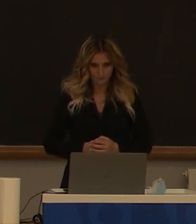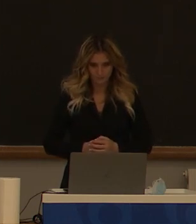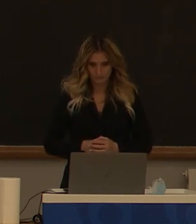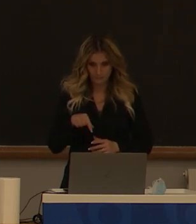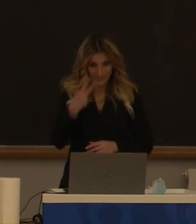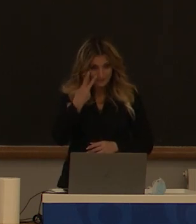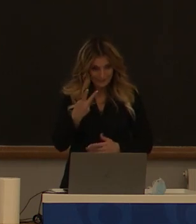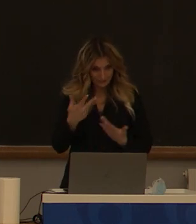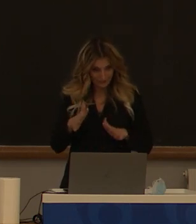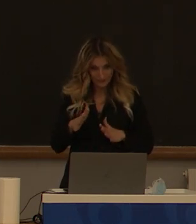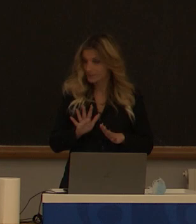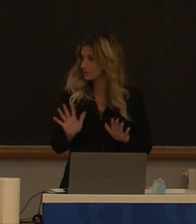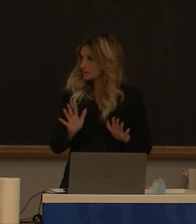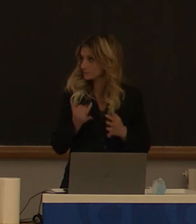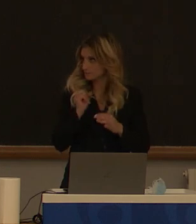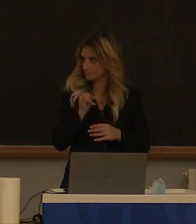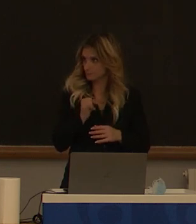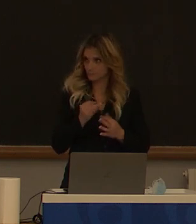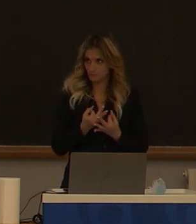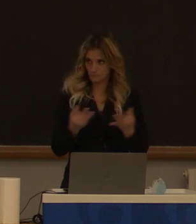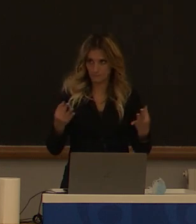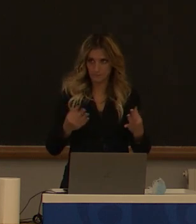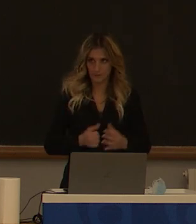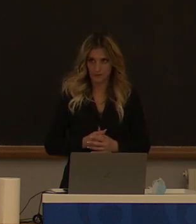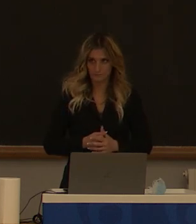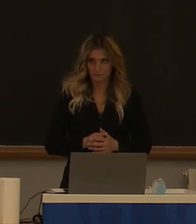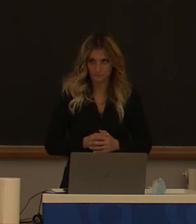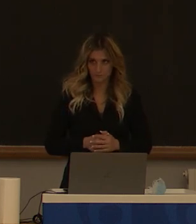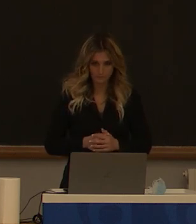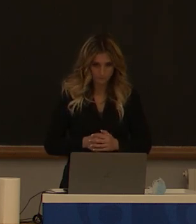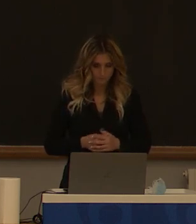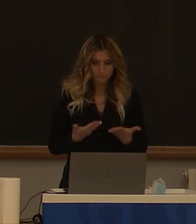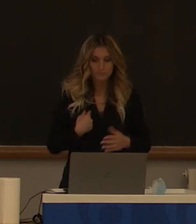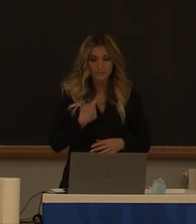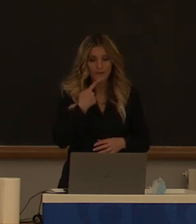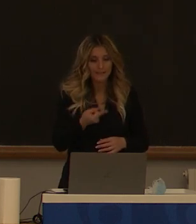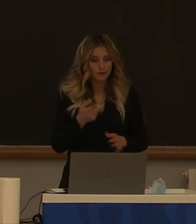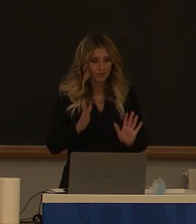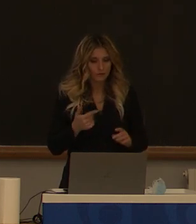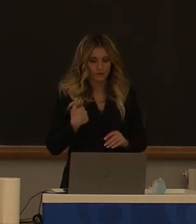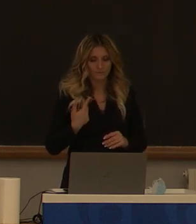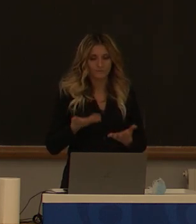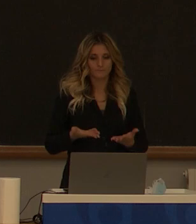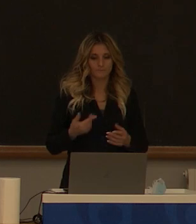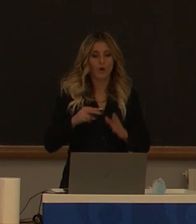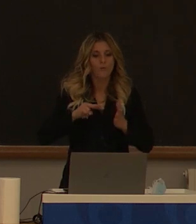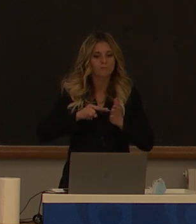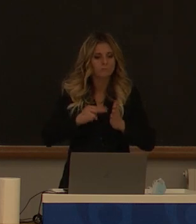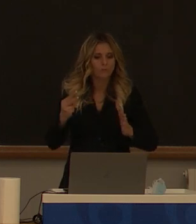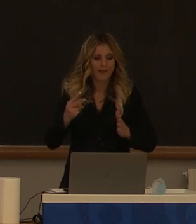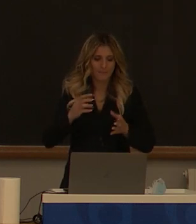Adesso si vede? Sì, perfettamente. Perfetto, quindi dicevo, siamo di fronte al classico